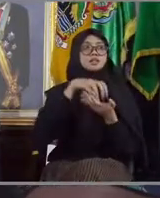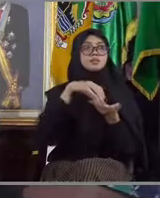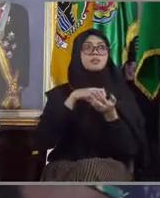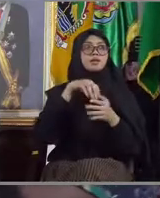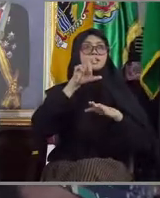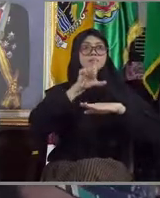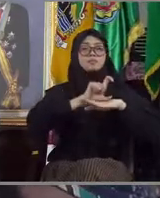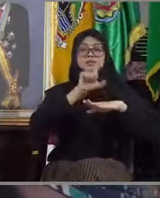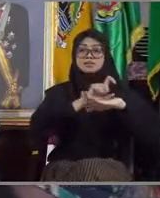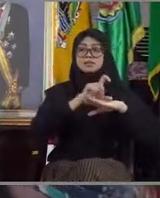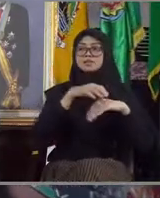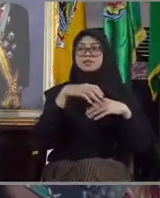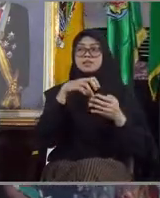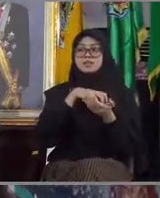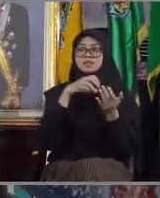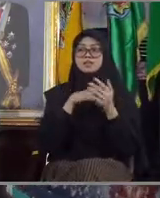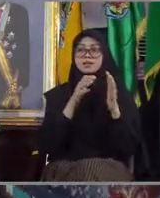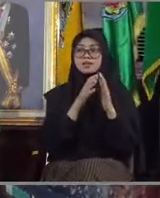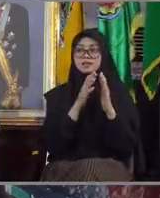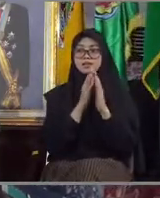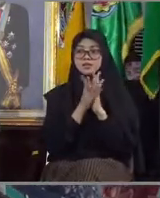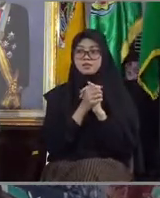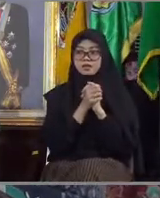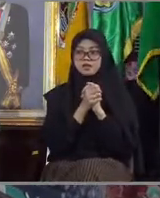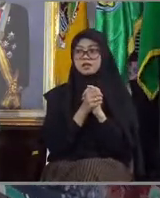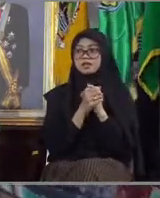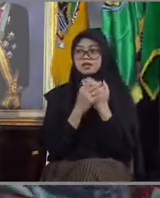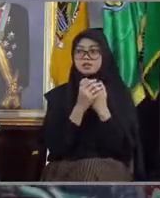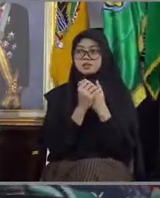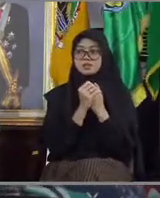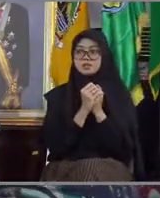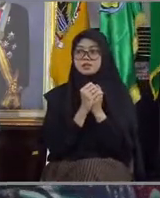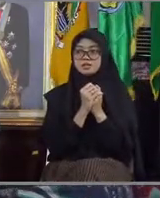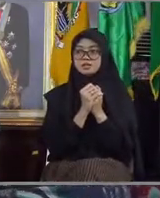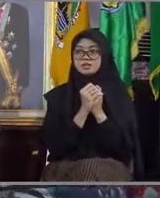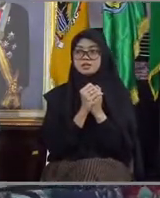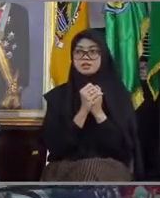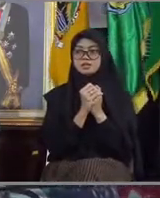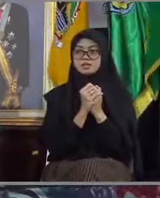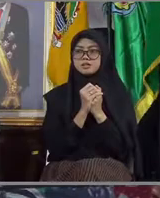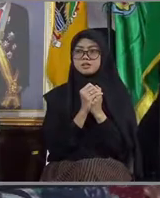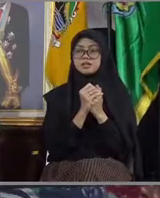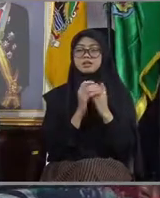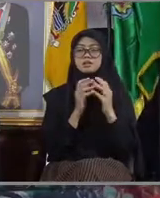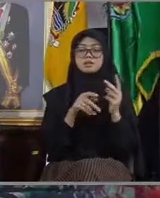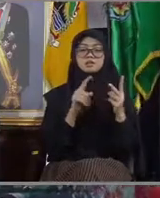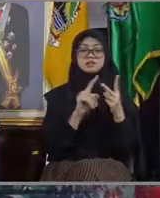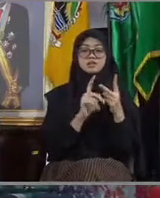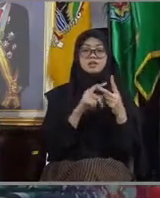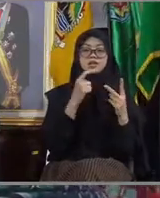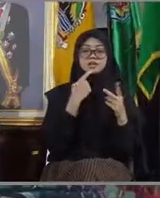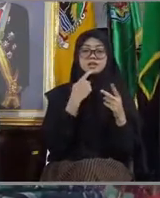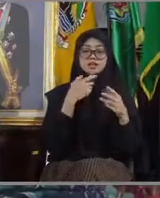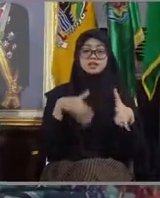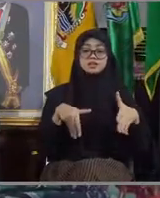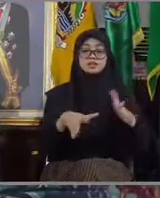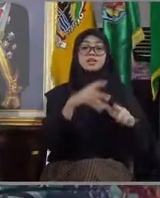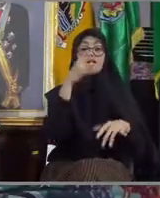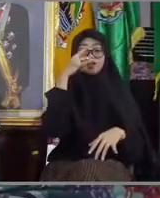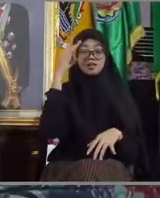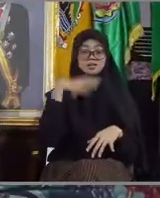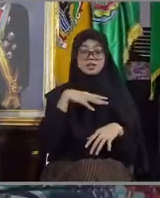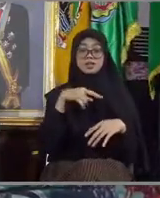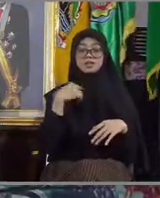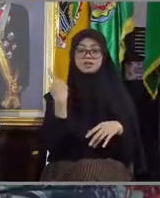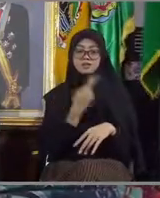Ye. Betul ya? Iya Bapak. Oke, apalagi? Satu, yang kedua kaitannya dengan dana desa. Ya. Meskipun kami dari